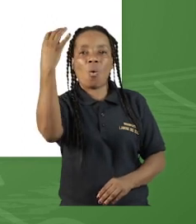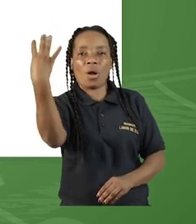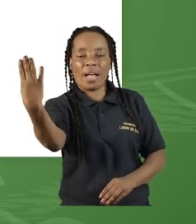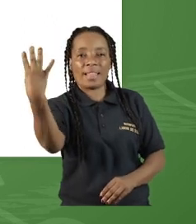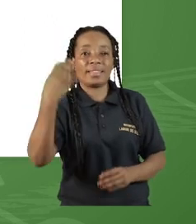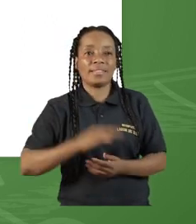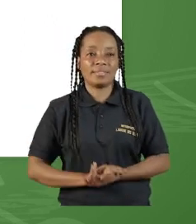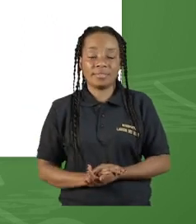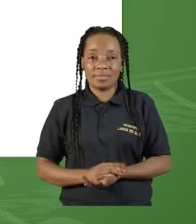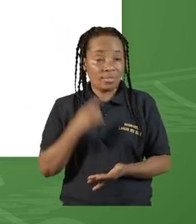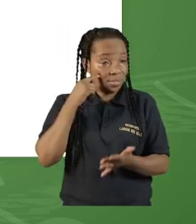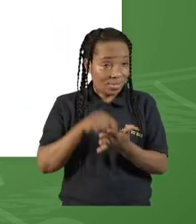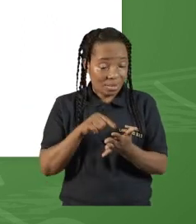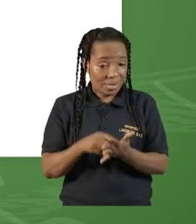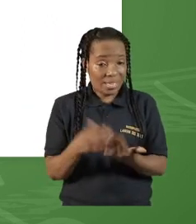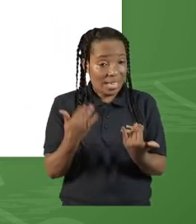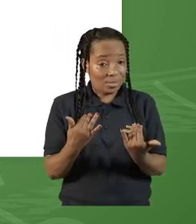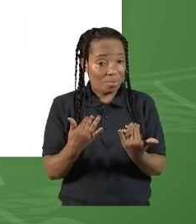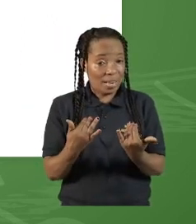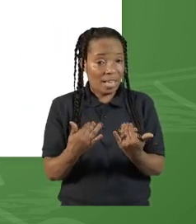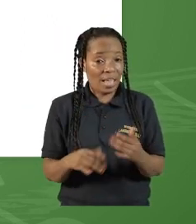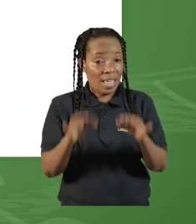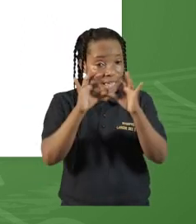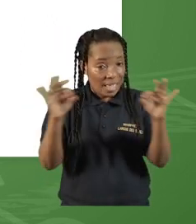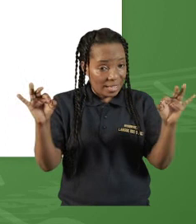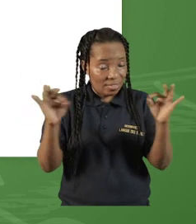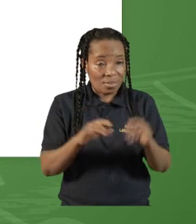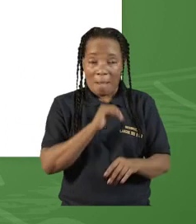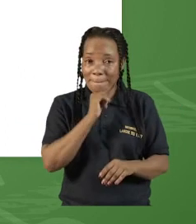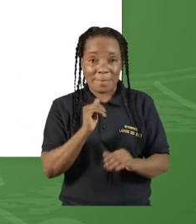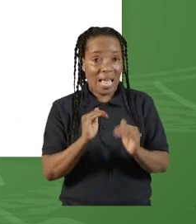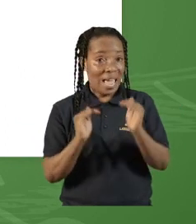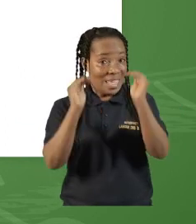Nous constatons qu'en l'état, l'équation n'est pas équilibrée.